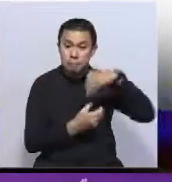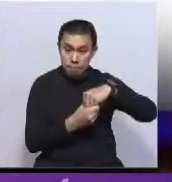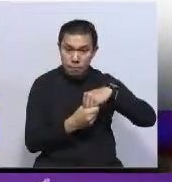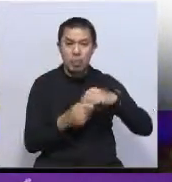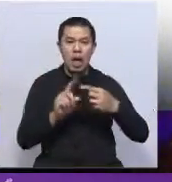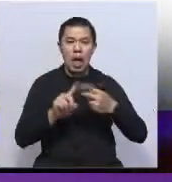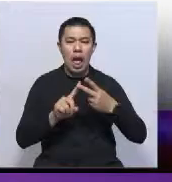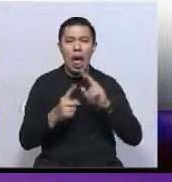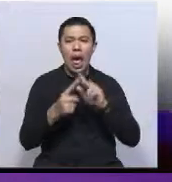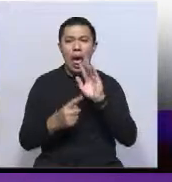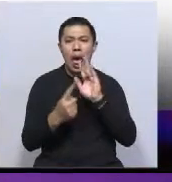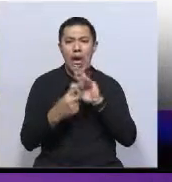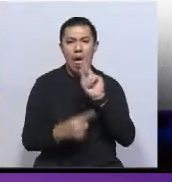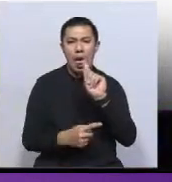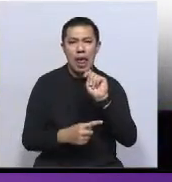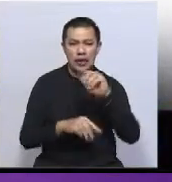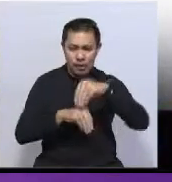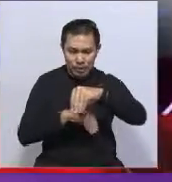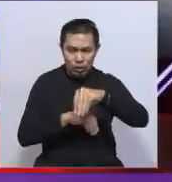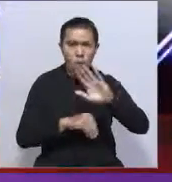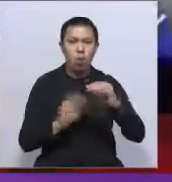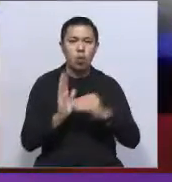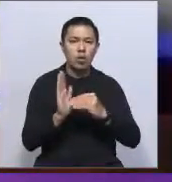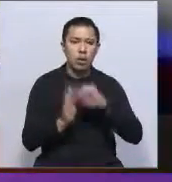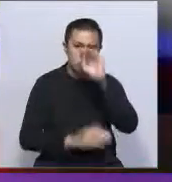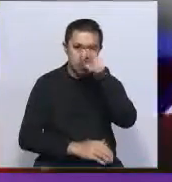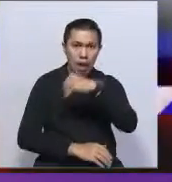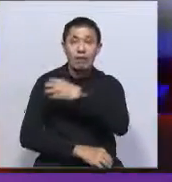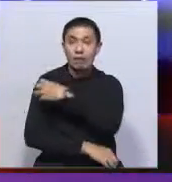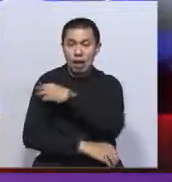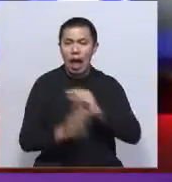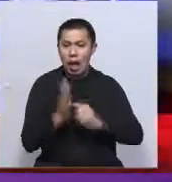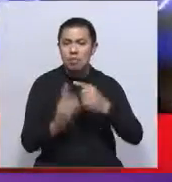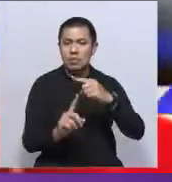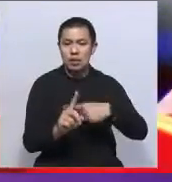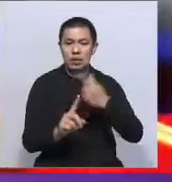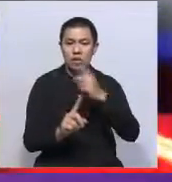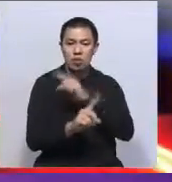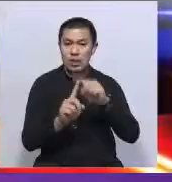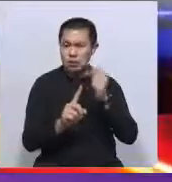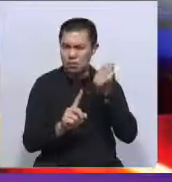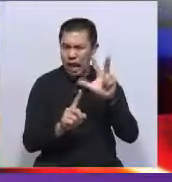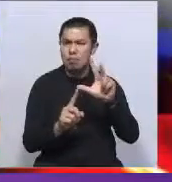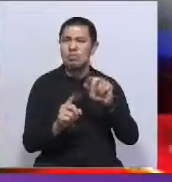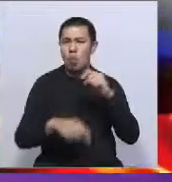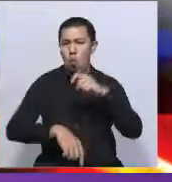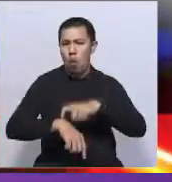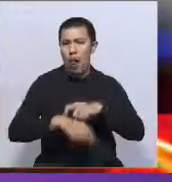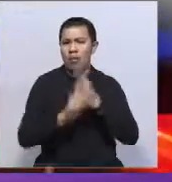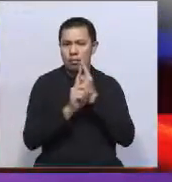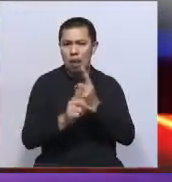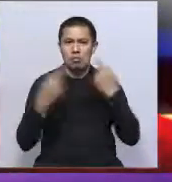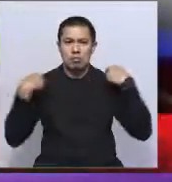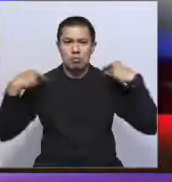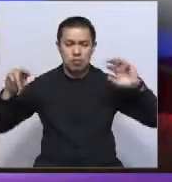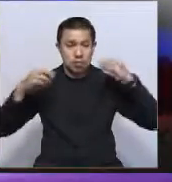นักงานเขตทั้ง50เขตของกรุงเทพมหานครได้ตั้งแต่วันที่13พฤศจิกายนในเวลาราชการขณะที่ในส่วน